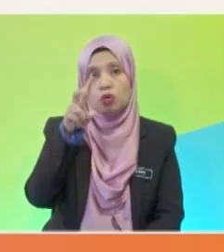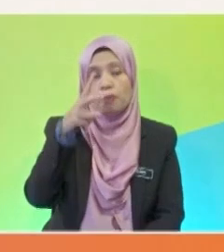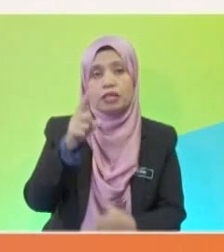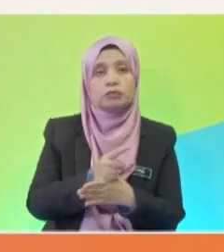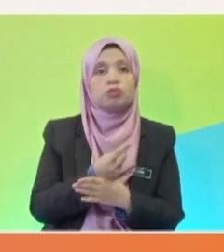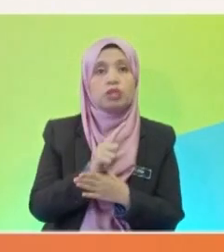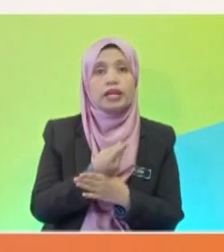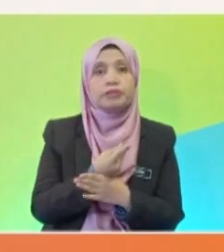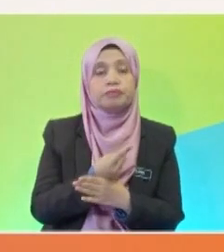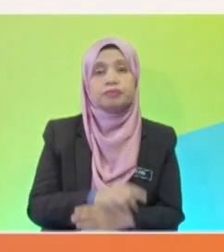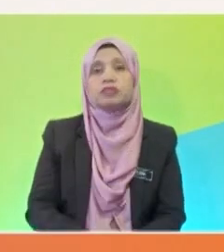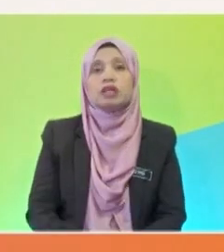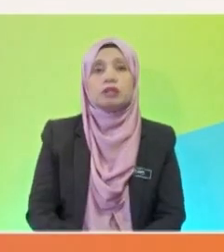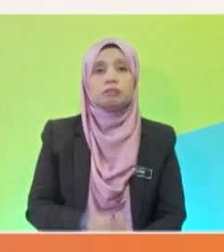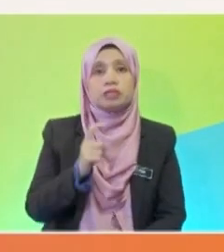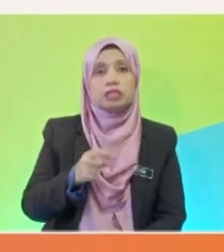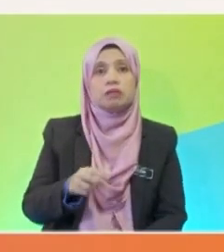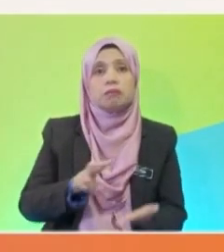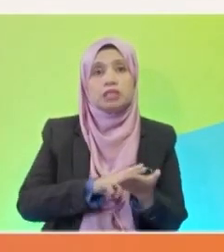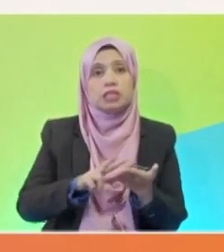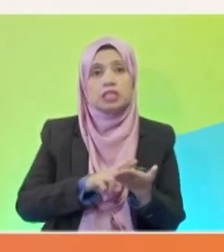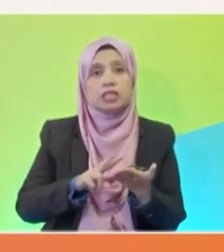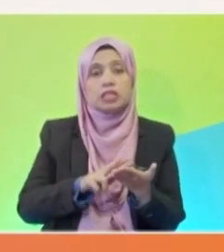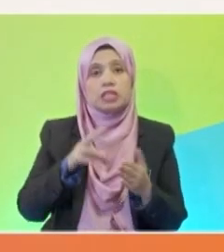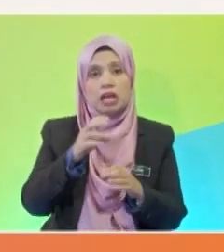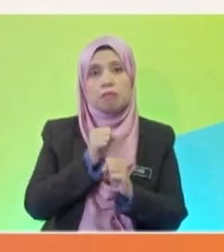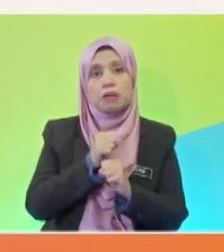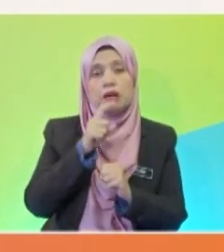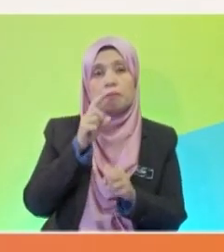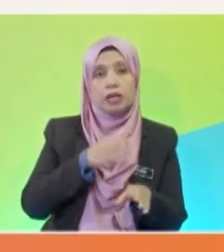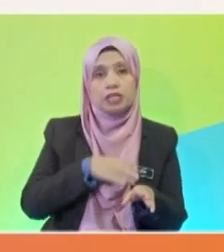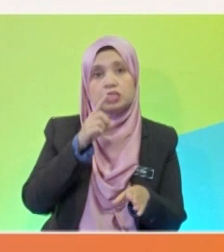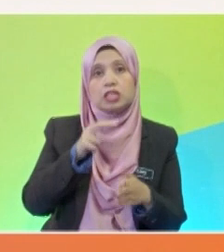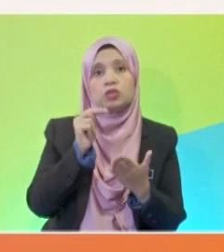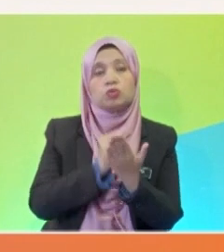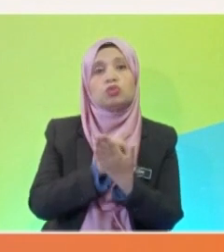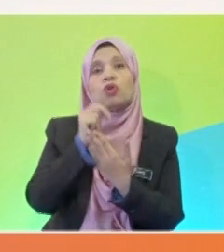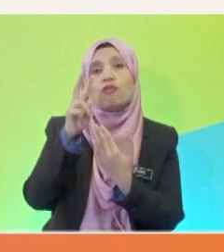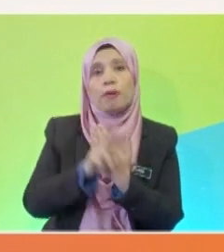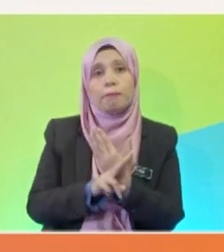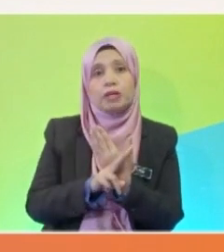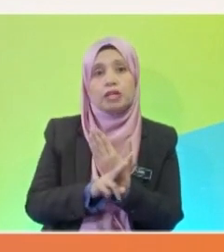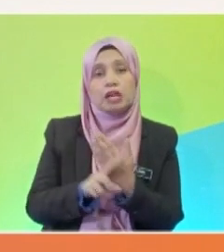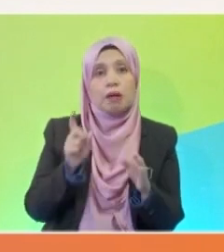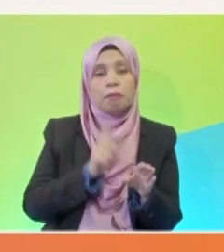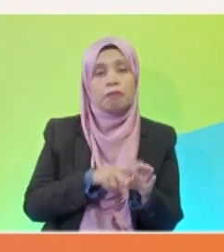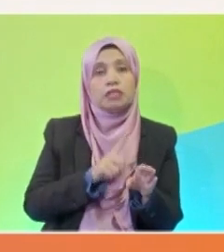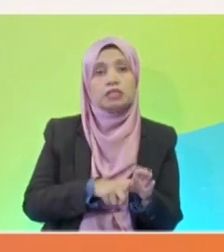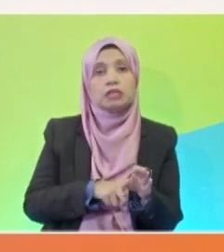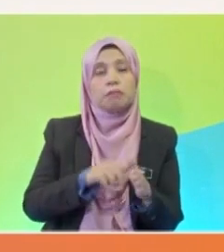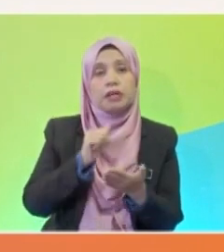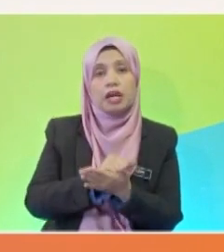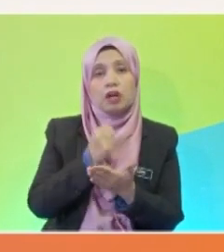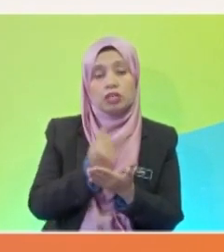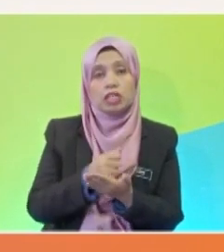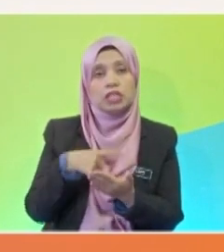kena baca soalan tu. Cuba lihat. Perkongsi B, dia mula ambil pada 1 November. Tempoh perakaunan kita sehingga Disember. Maksudnya